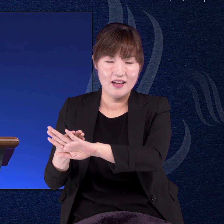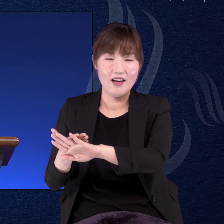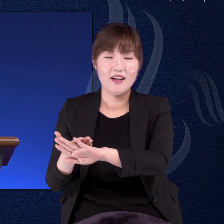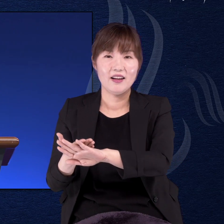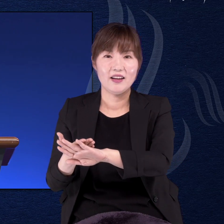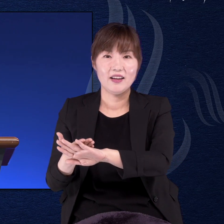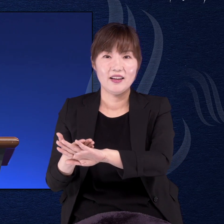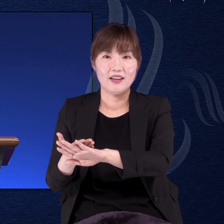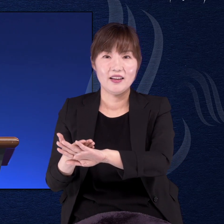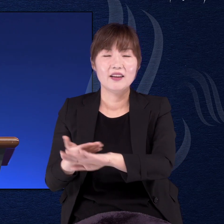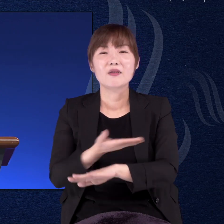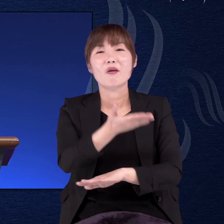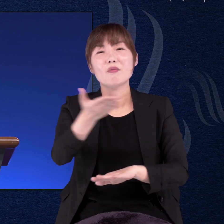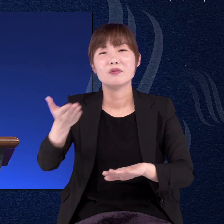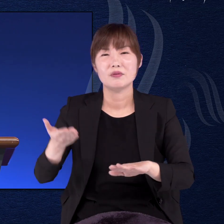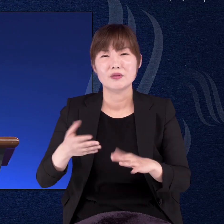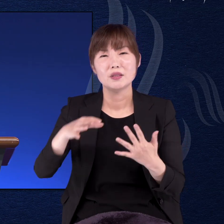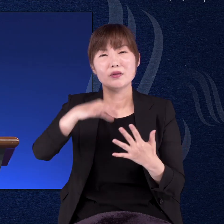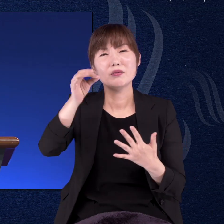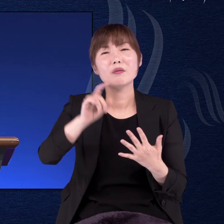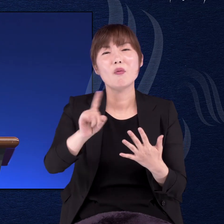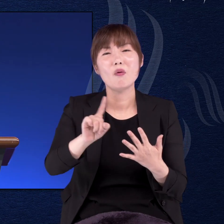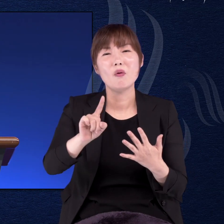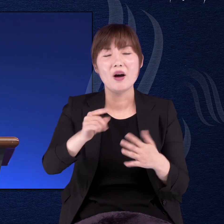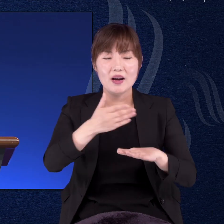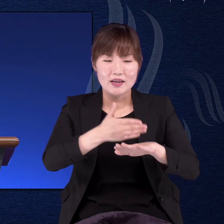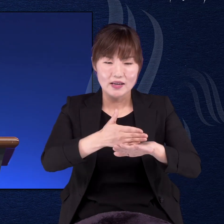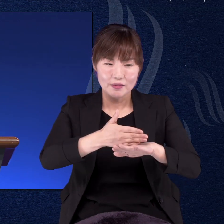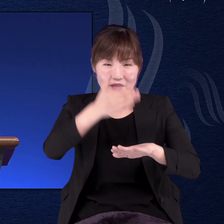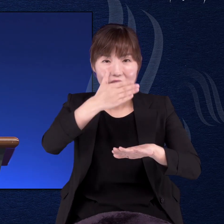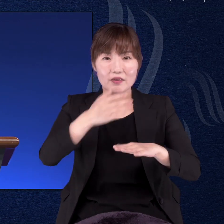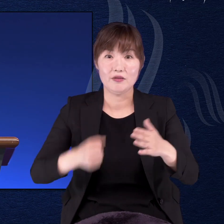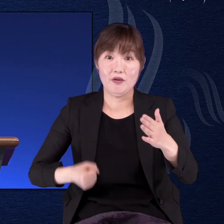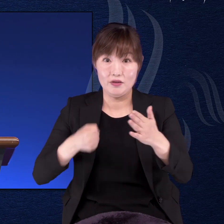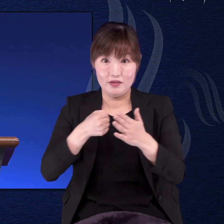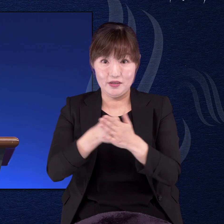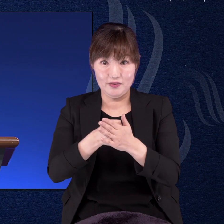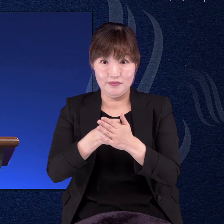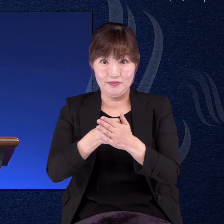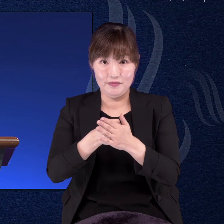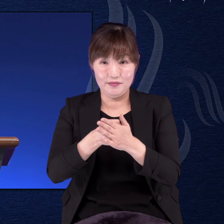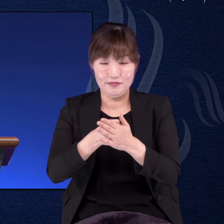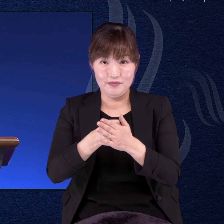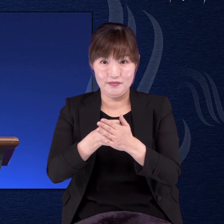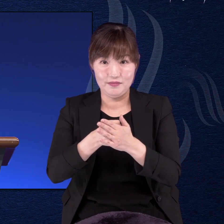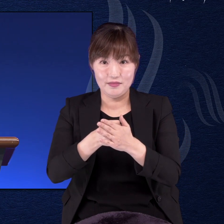감사하기로. 그리고 어떤 상황이든 감사거리를 찾아내세요.